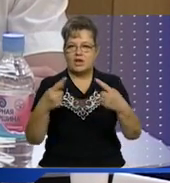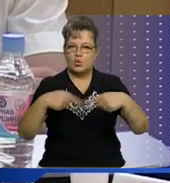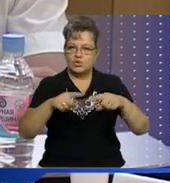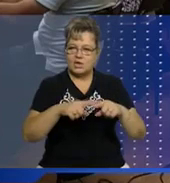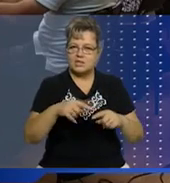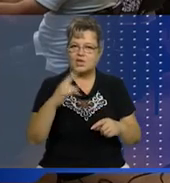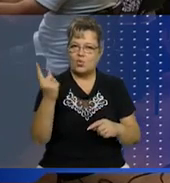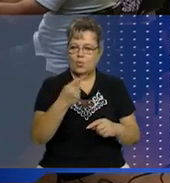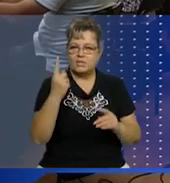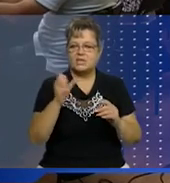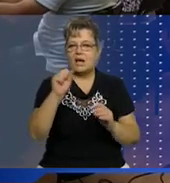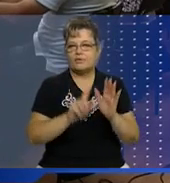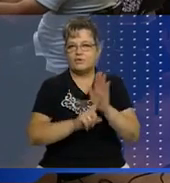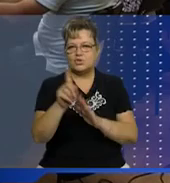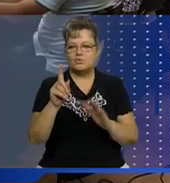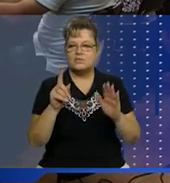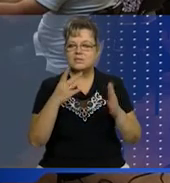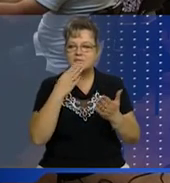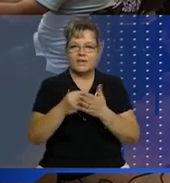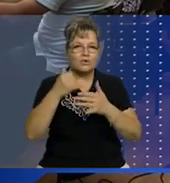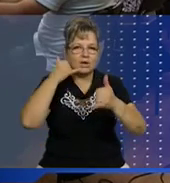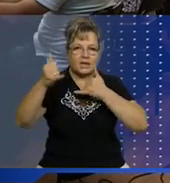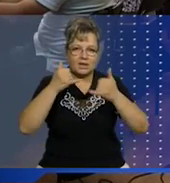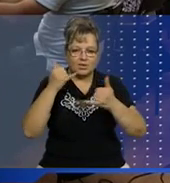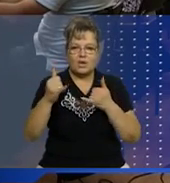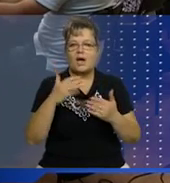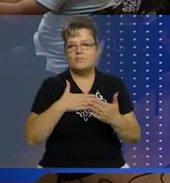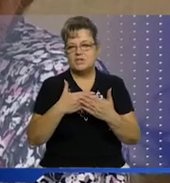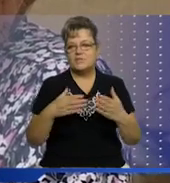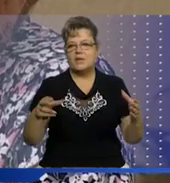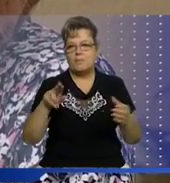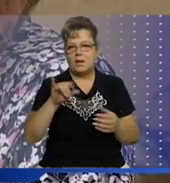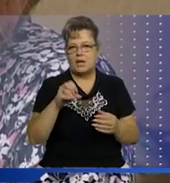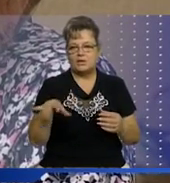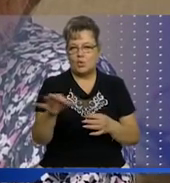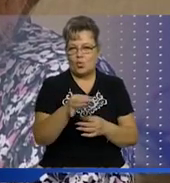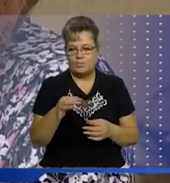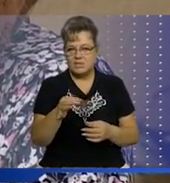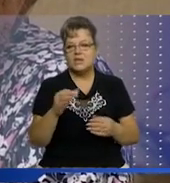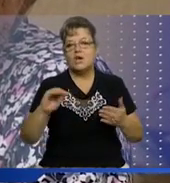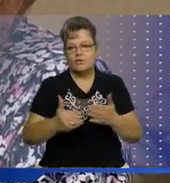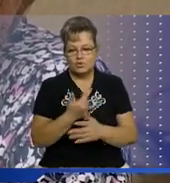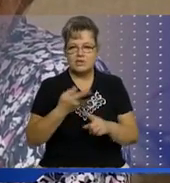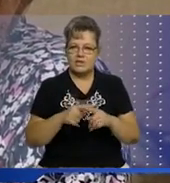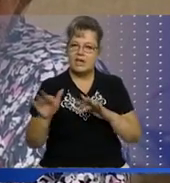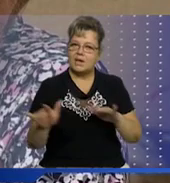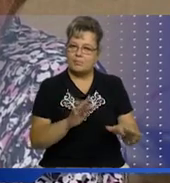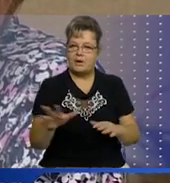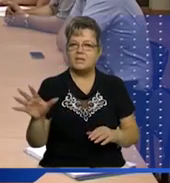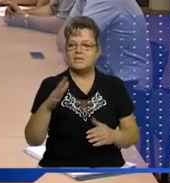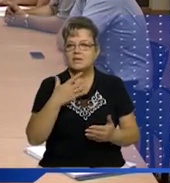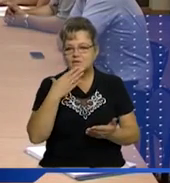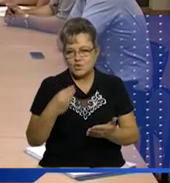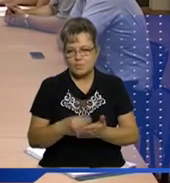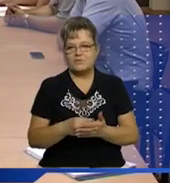возможное количество избирательных участков области. С августа начнут свою работу горячие линии облизбиркома и общественной палаты области.